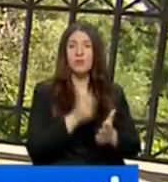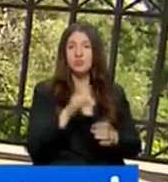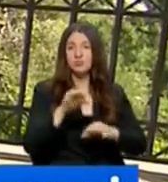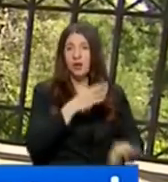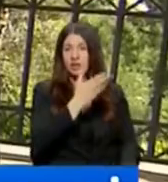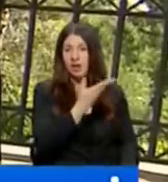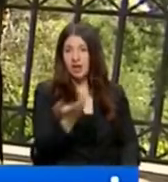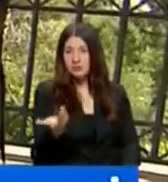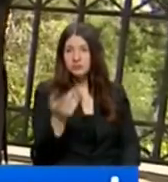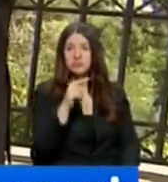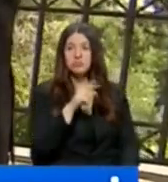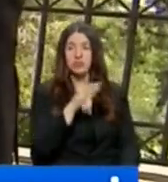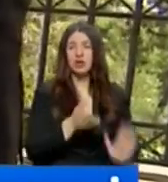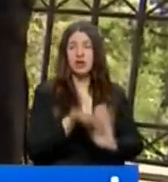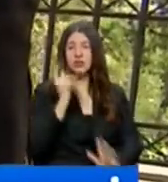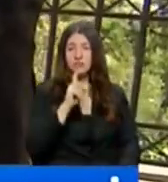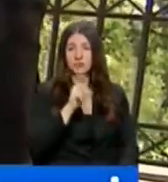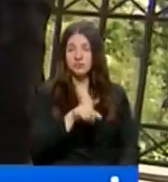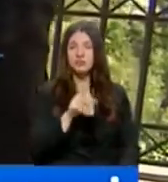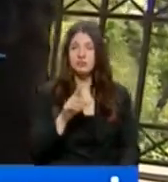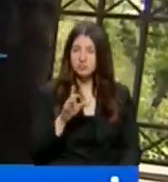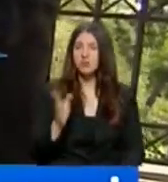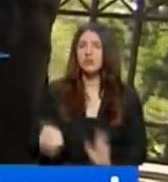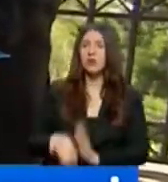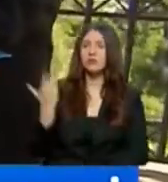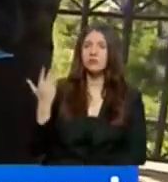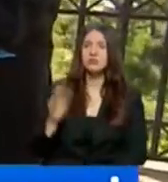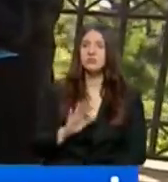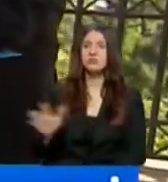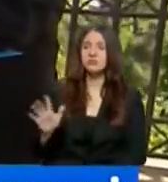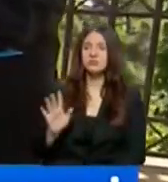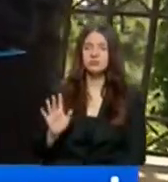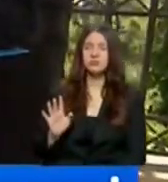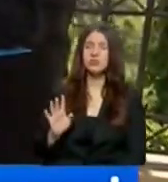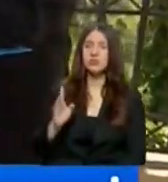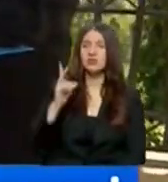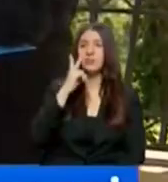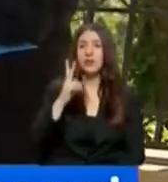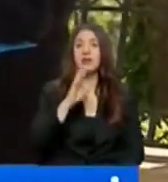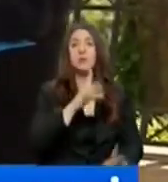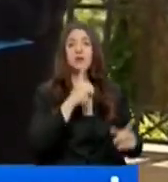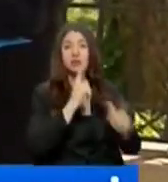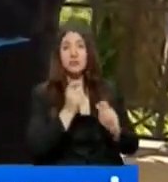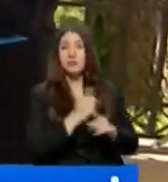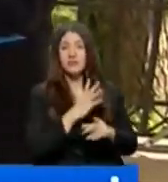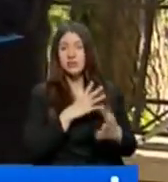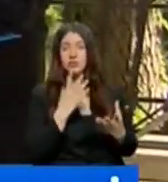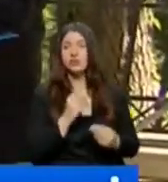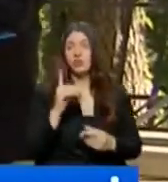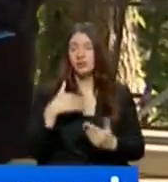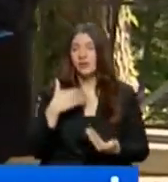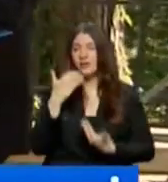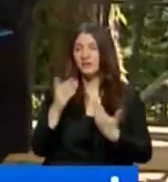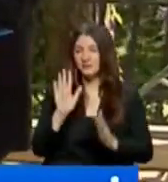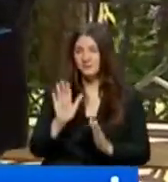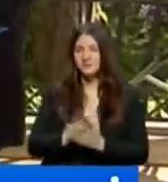Müteahhite. Şimdi bunları kaldıracak mısınız siz ortaksanız, öyle mi? Kaldıracağız. Şimdi bakın. Ama sözleşmeleri falan var da nasıl olacak? Onu da